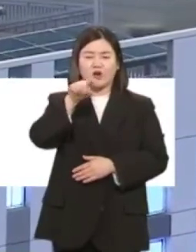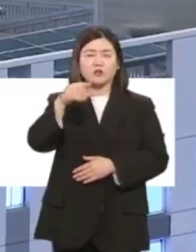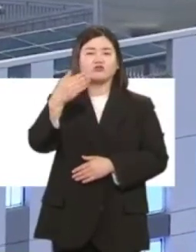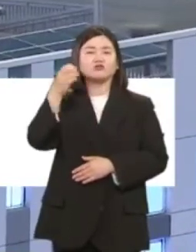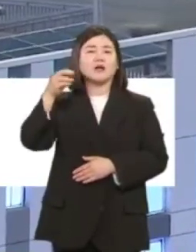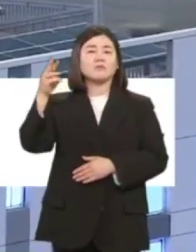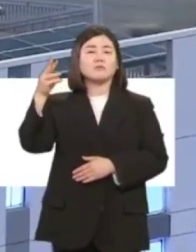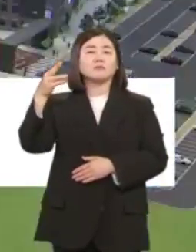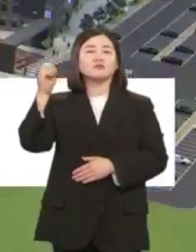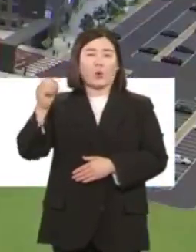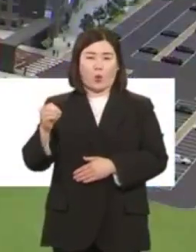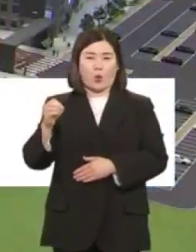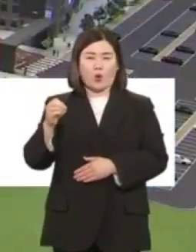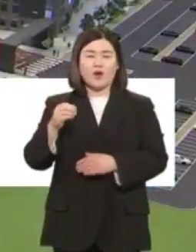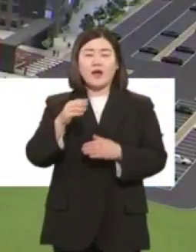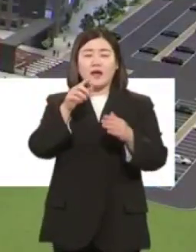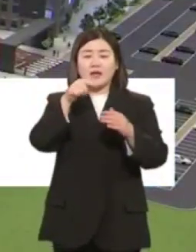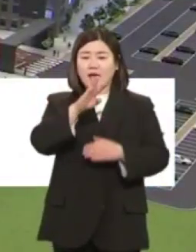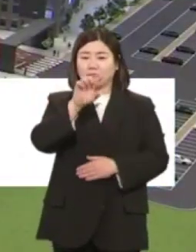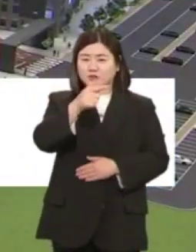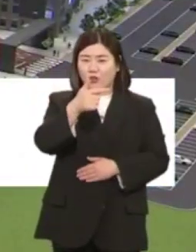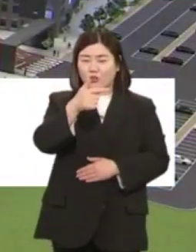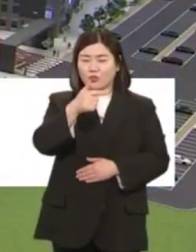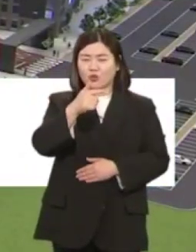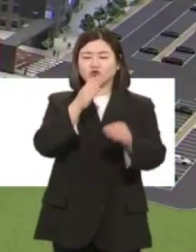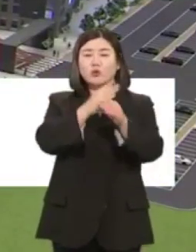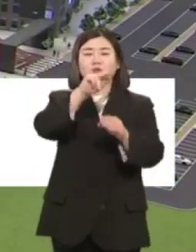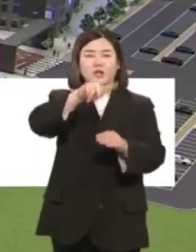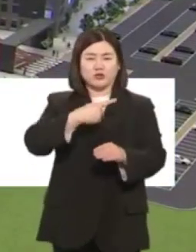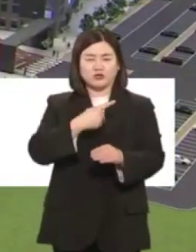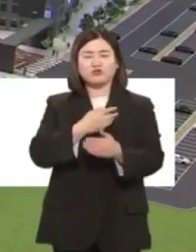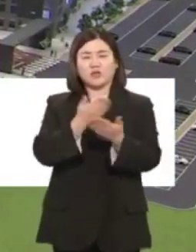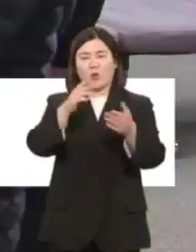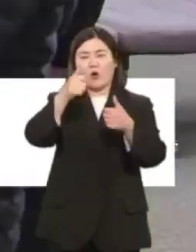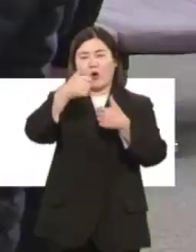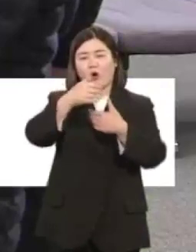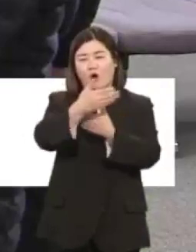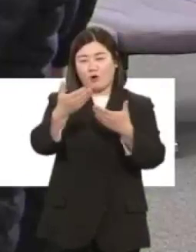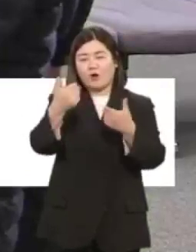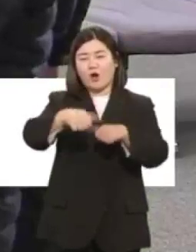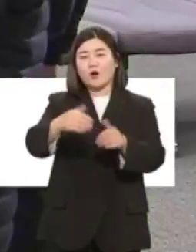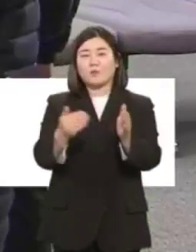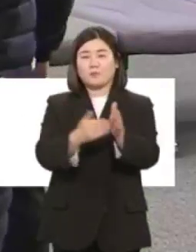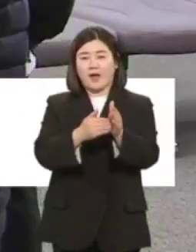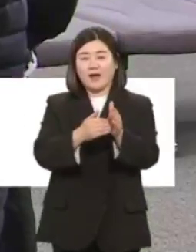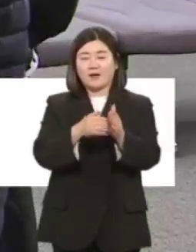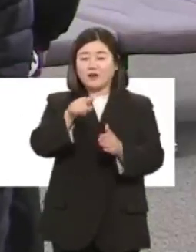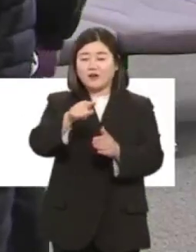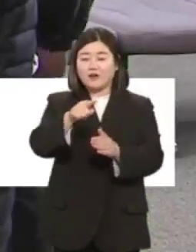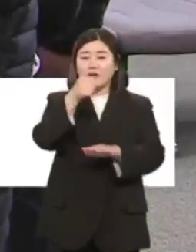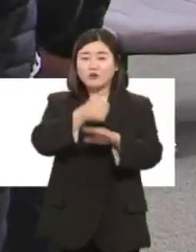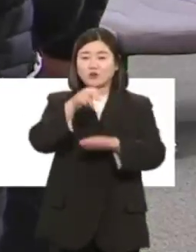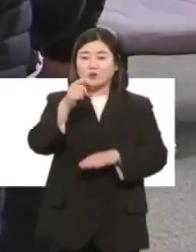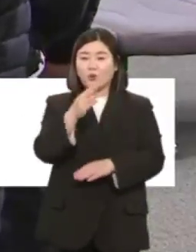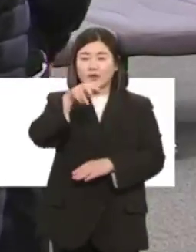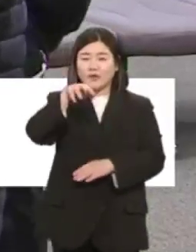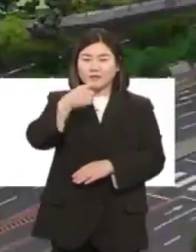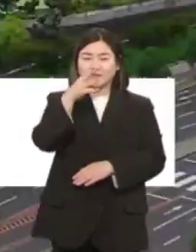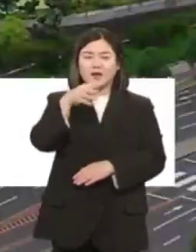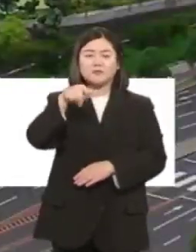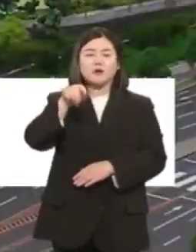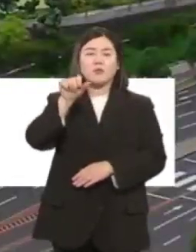0.93%를 더한 금리로 갑천 이블록 중도금 대출에 제공하기로 협약을 맺었습니다 이에 따라 현재 코픽스 금리가